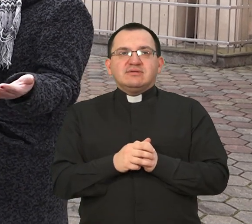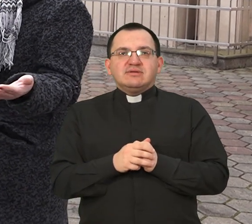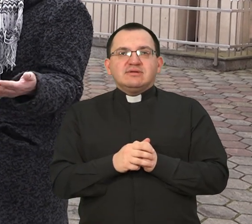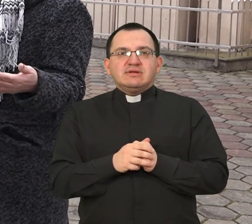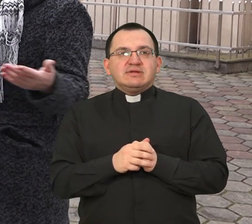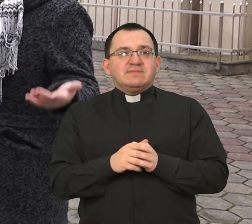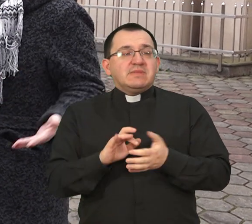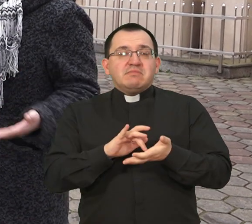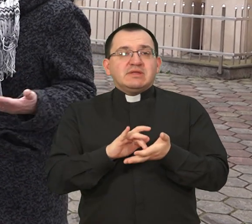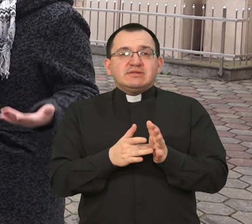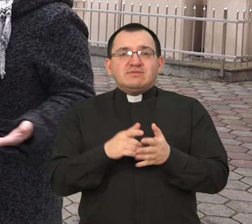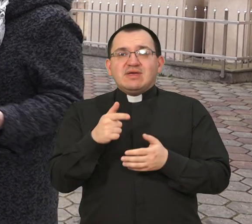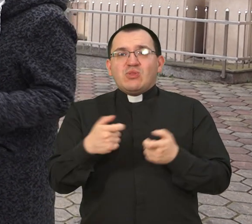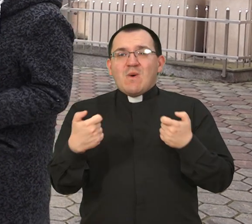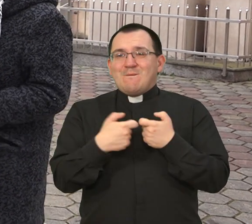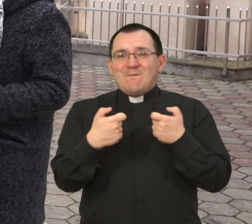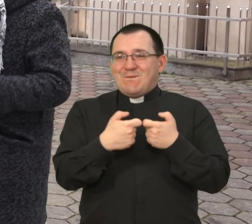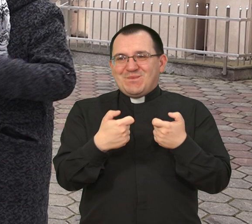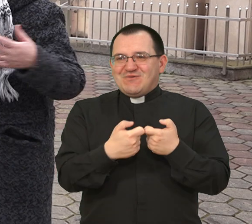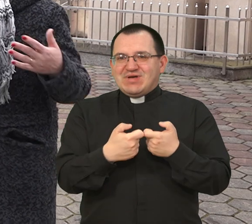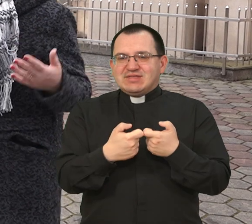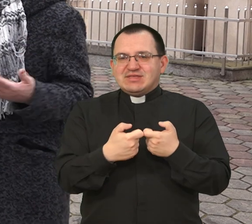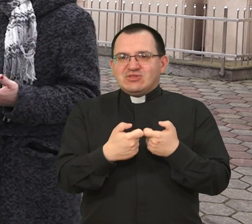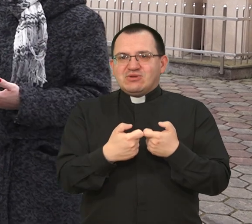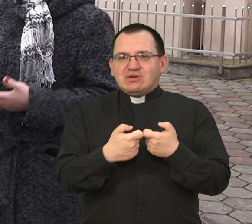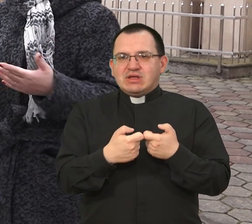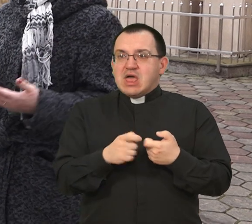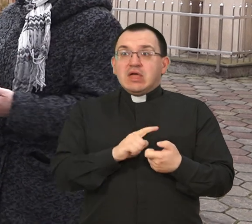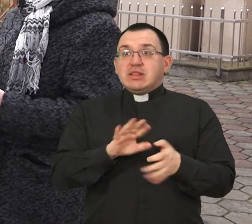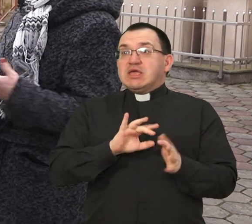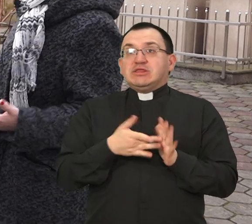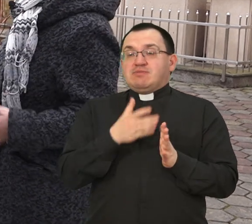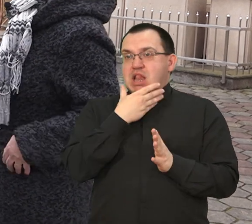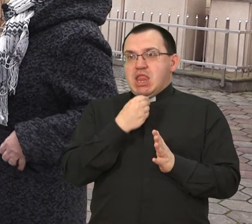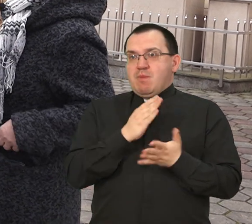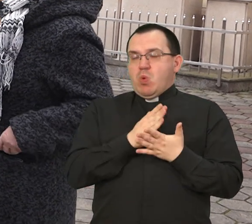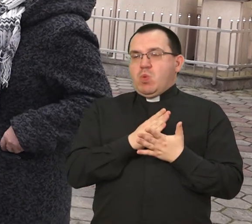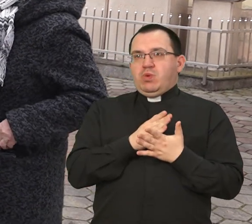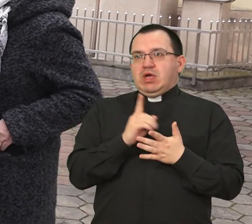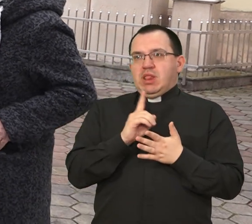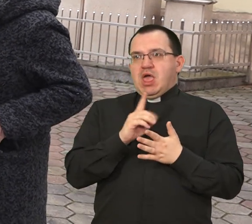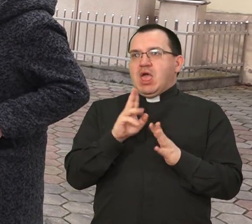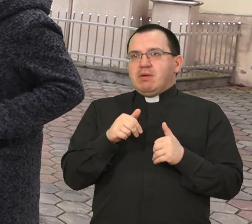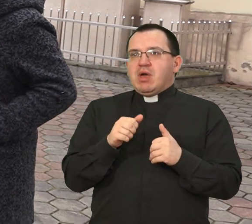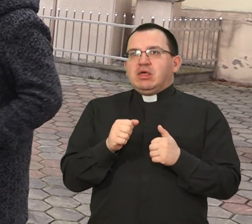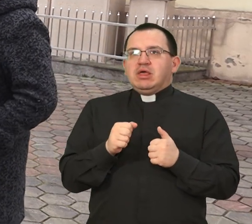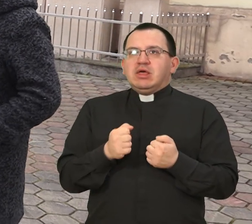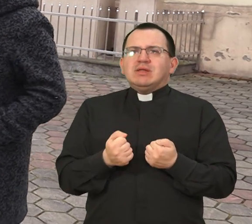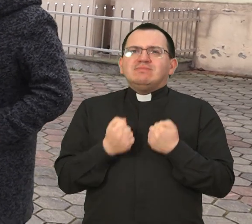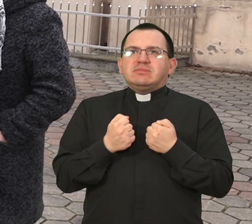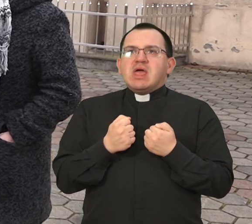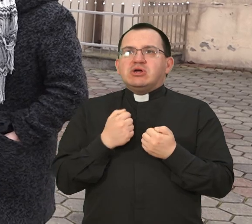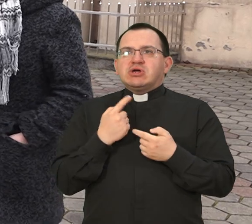Pa sve je to neka. I ne kažem da je sve lijepo, da je uvijek sve lijepo. Ima i